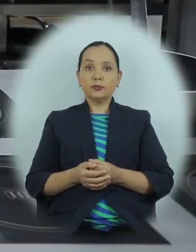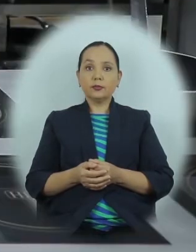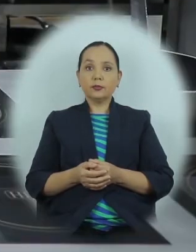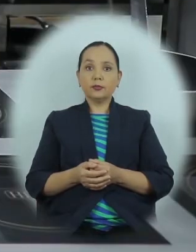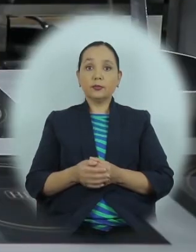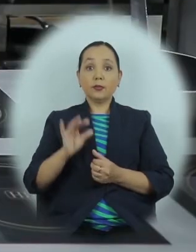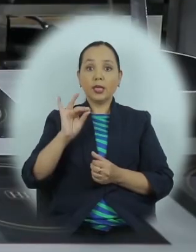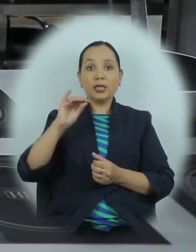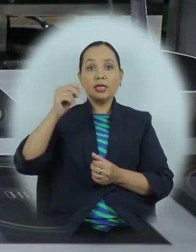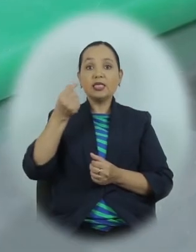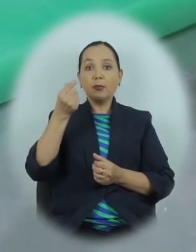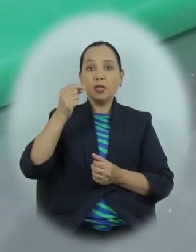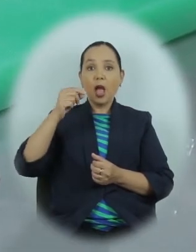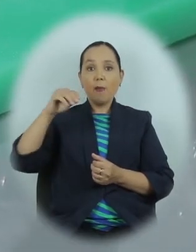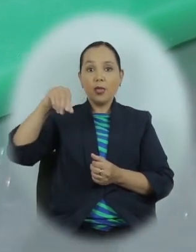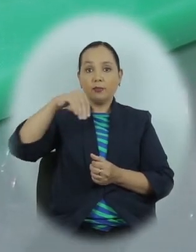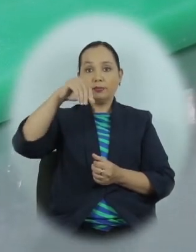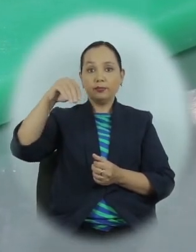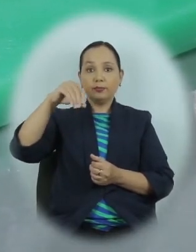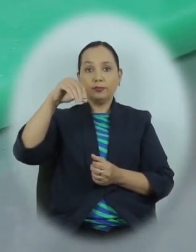и семенами кунжута